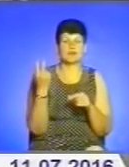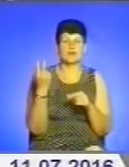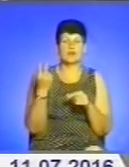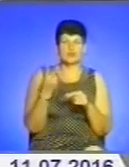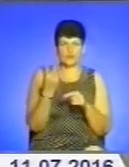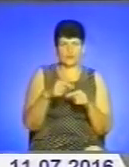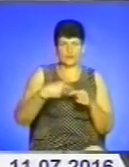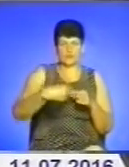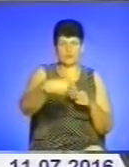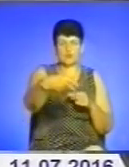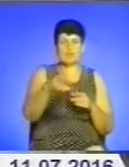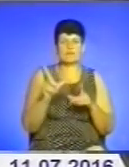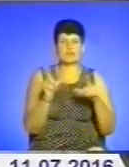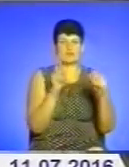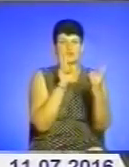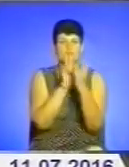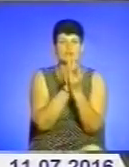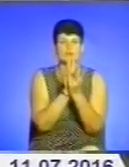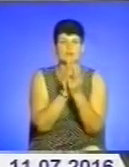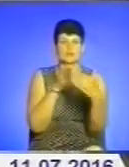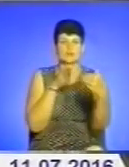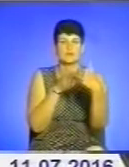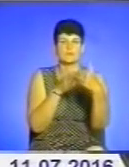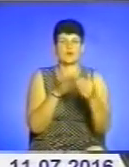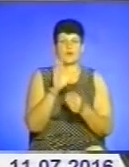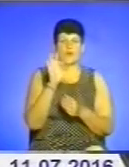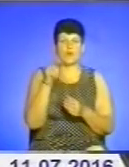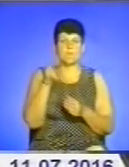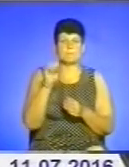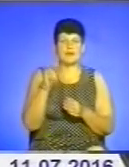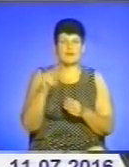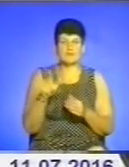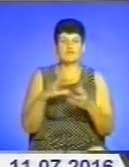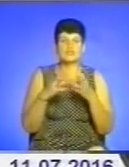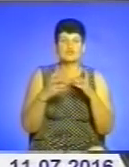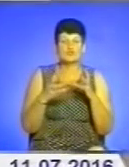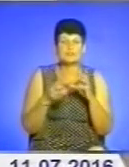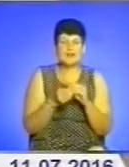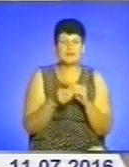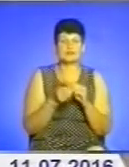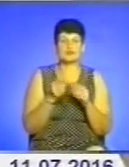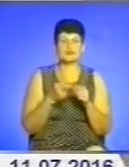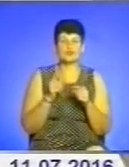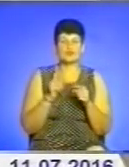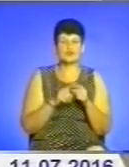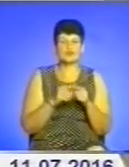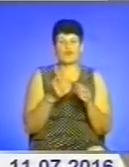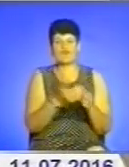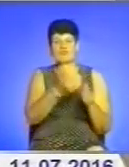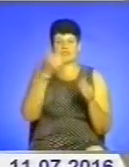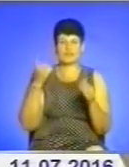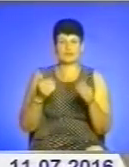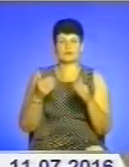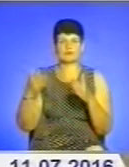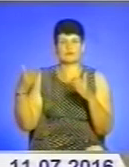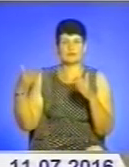на зустрічну, де зіткнувся з автомобілем «Опель Віваро». В результаті удару «Жигулі» відкинуло назад на його смугу, і він там протаранив